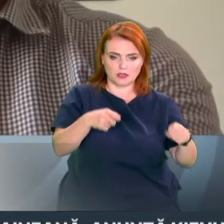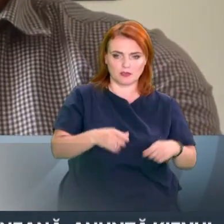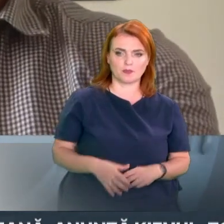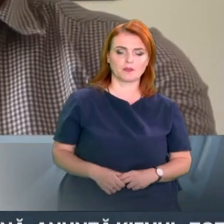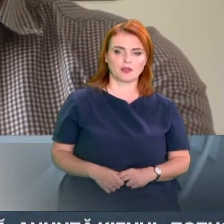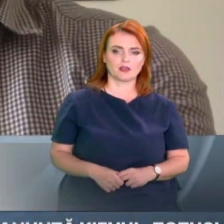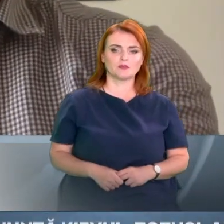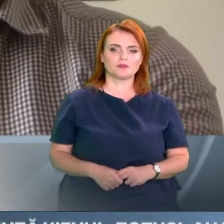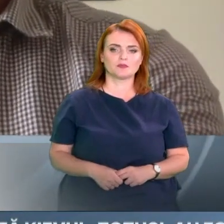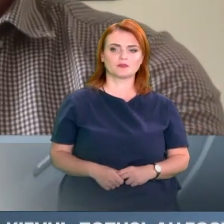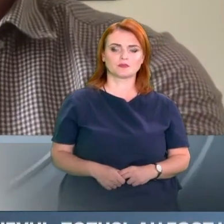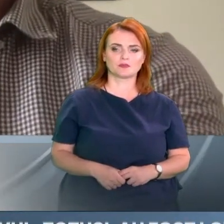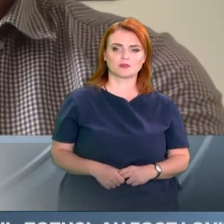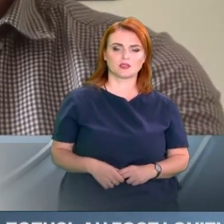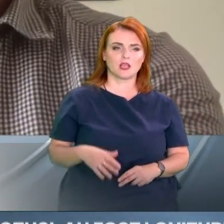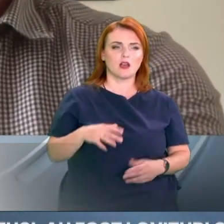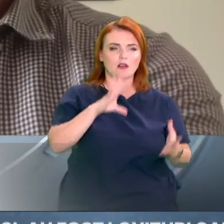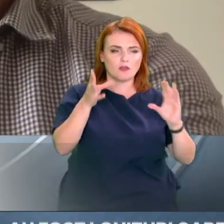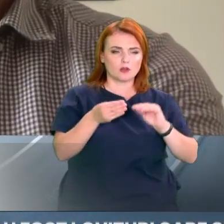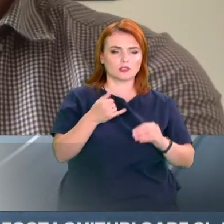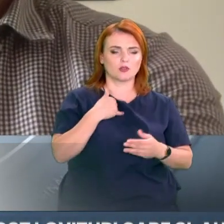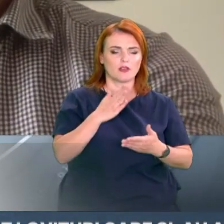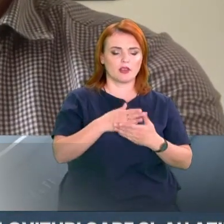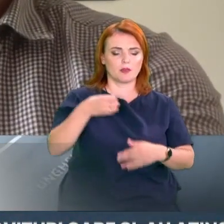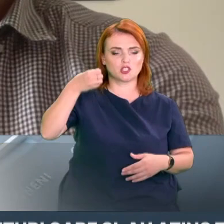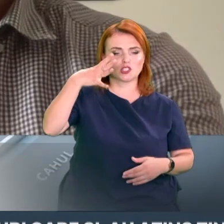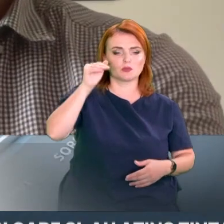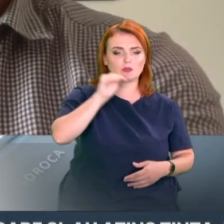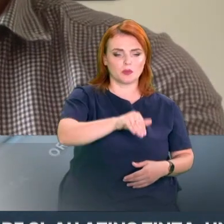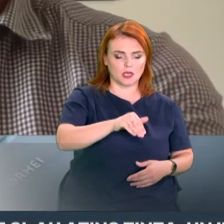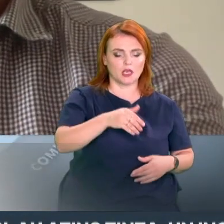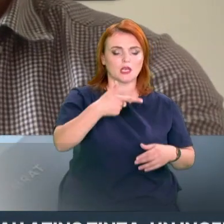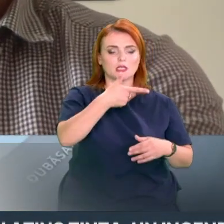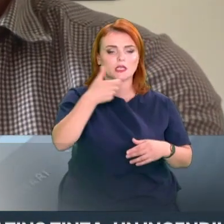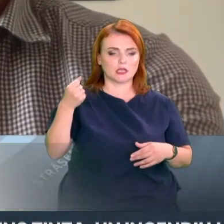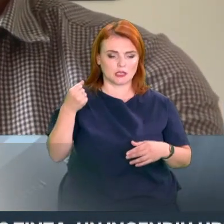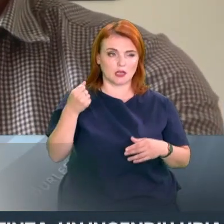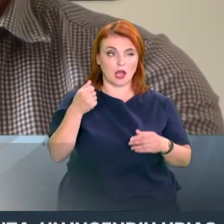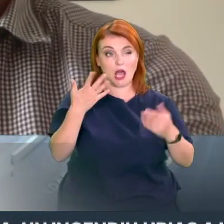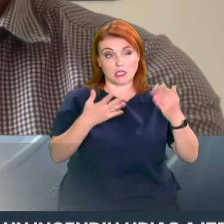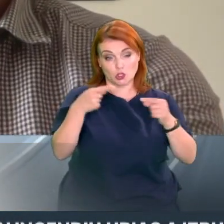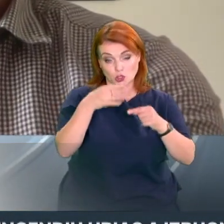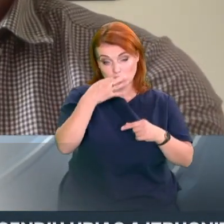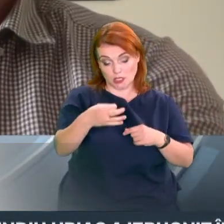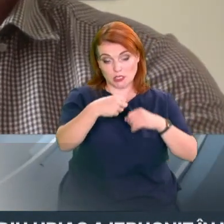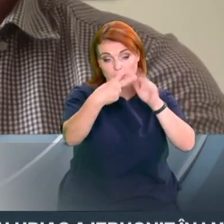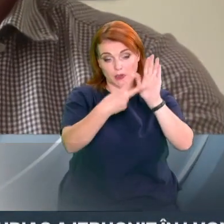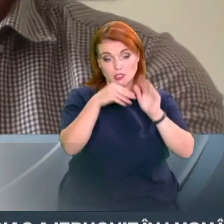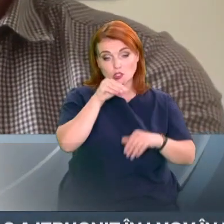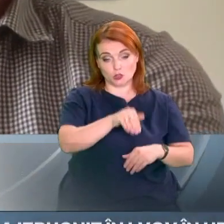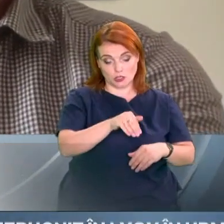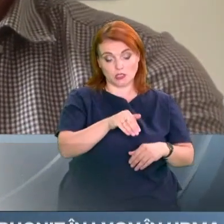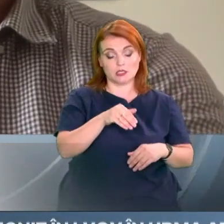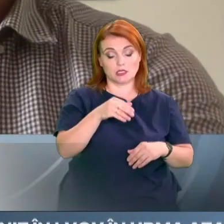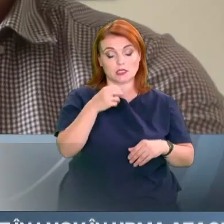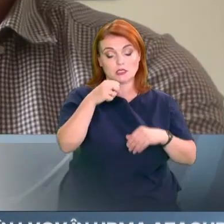de masă avem peste 15.000 de hectare, mai bine zis 17.000 de hectare de viță de vie.